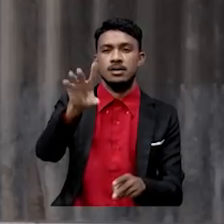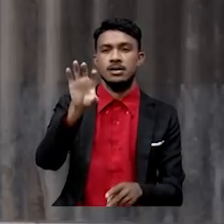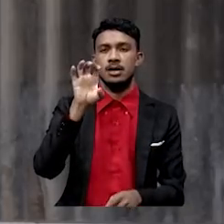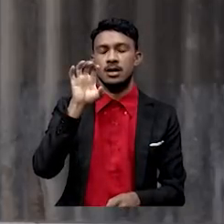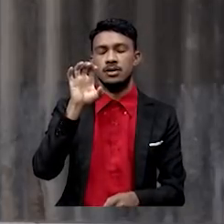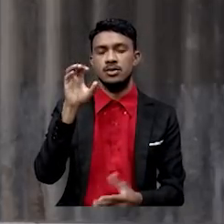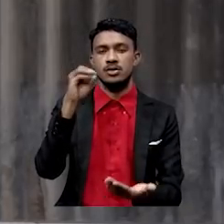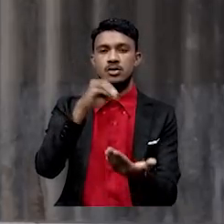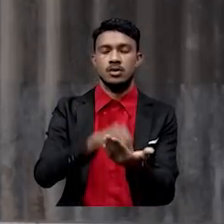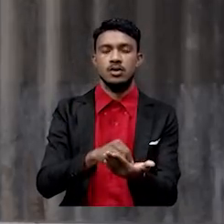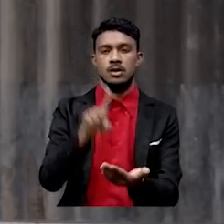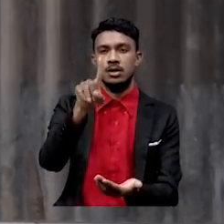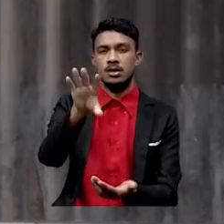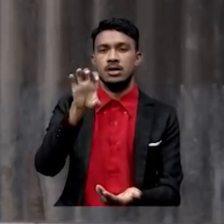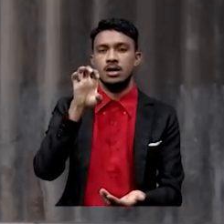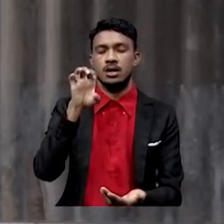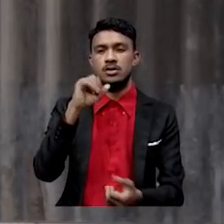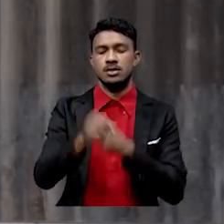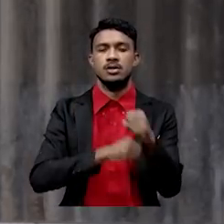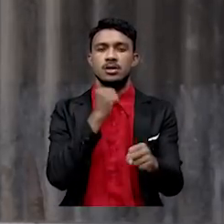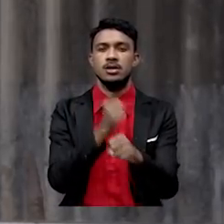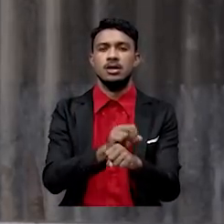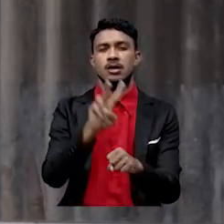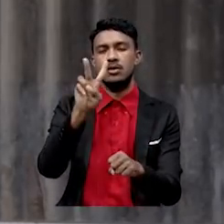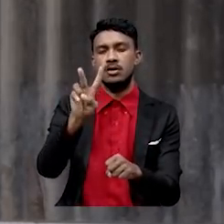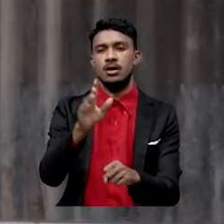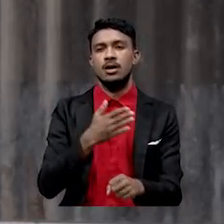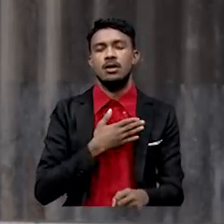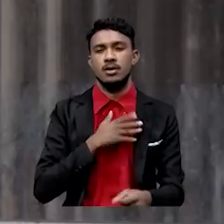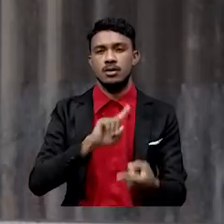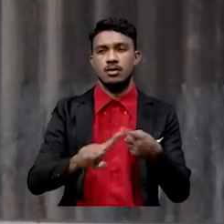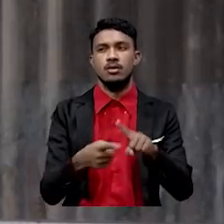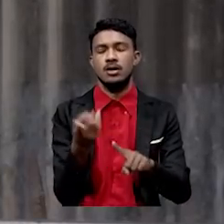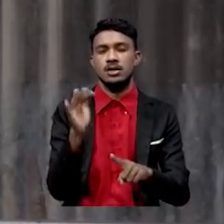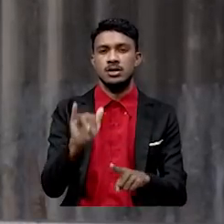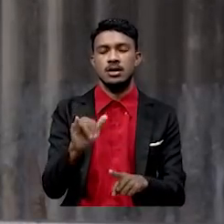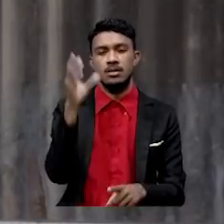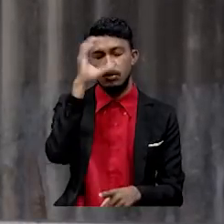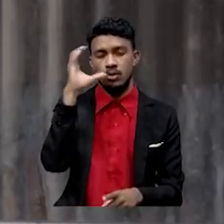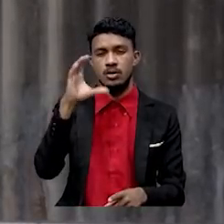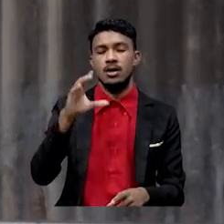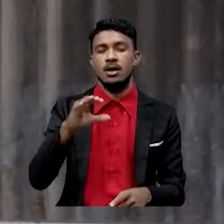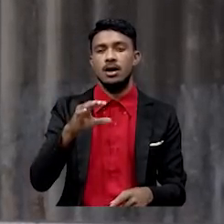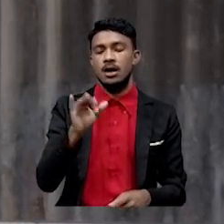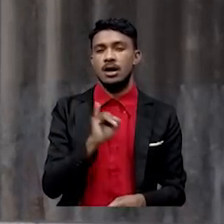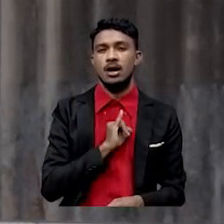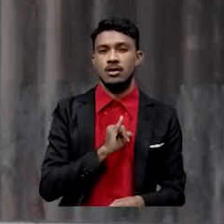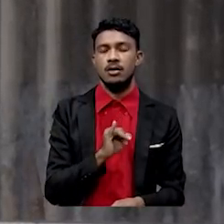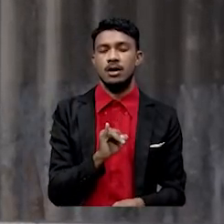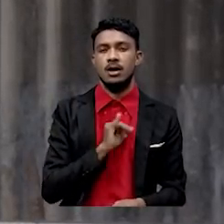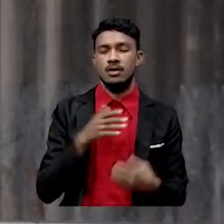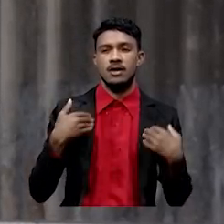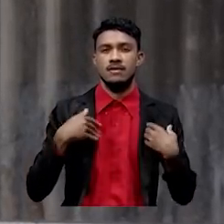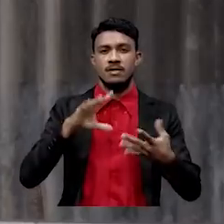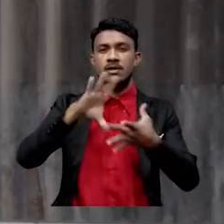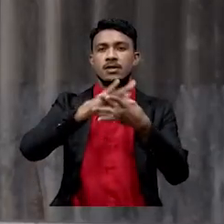To 100 ni baik-baik to batinan rua, anu kolega sih mas pelu buka aku ya, to halu insa. Aha, anu histori uruknya, anu